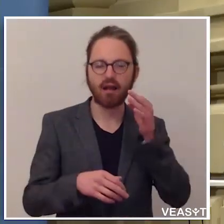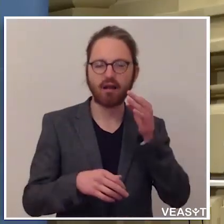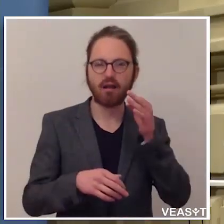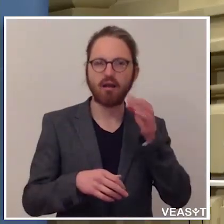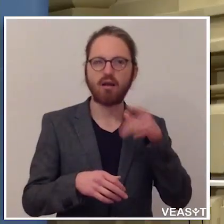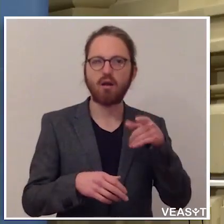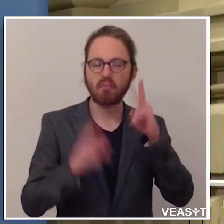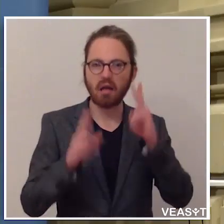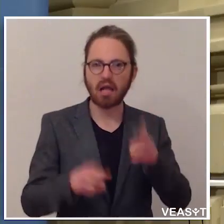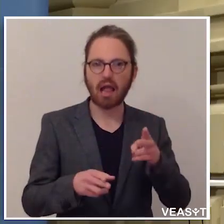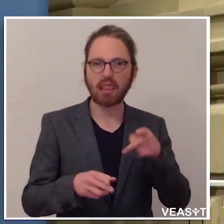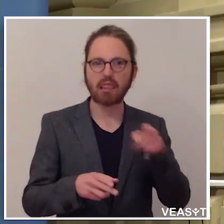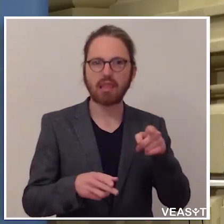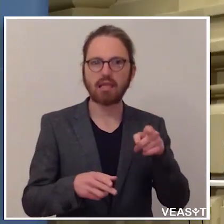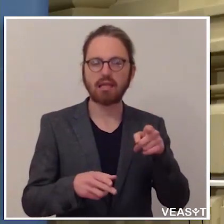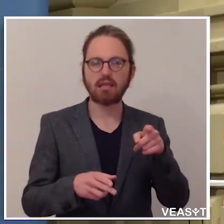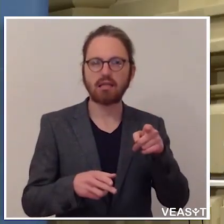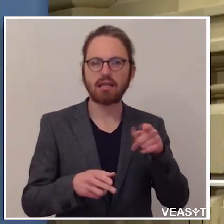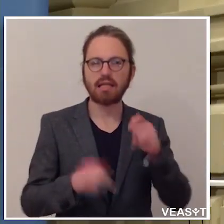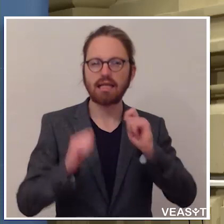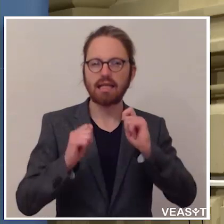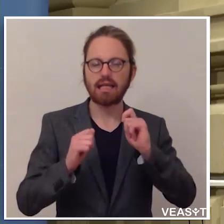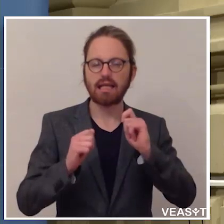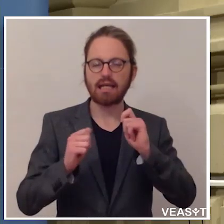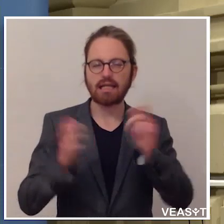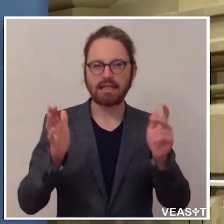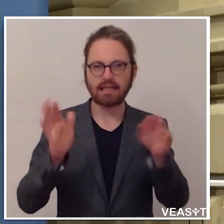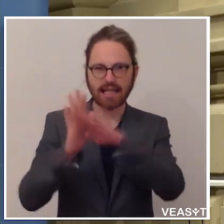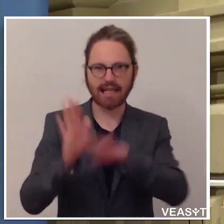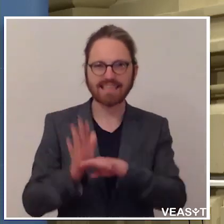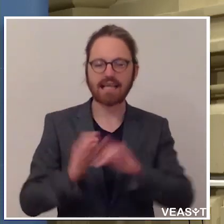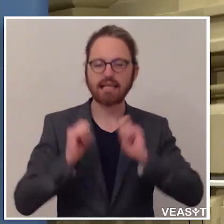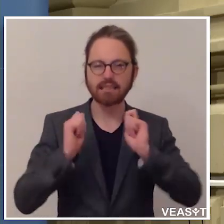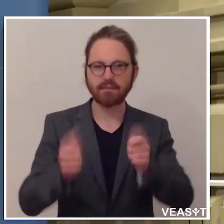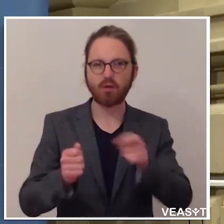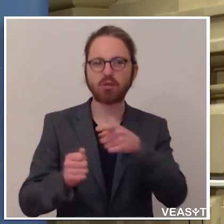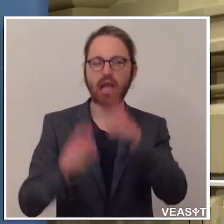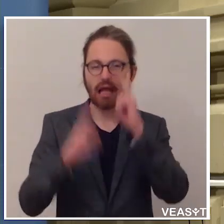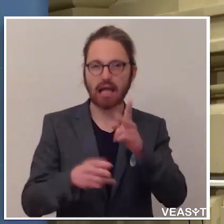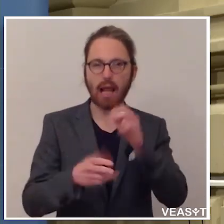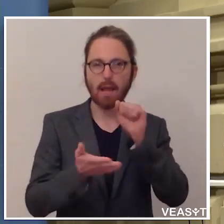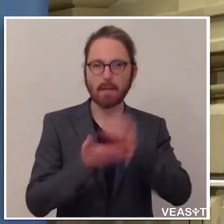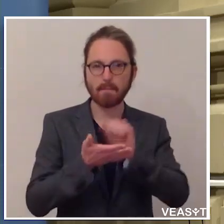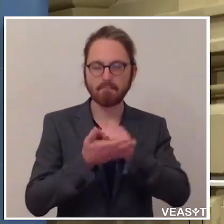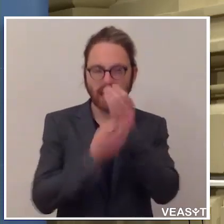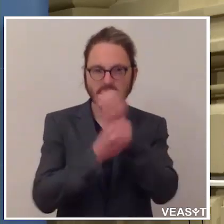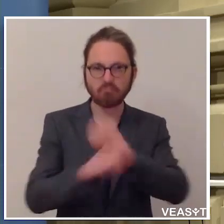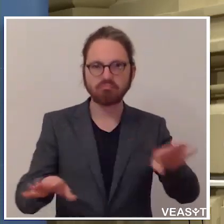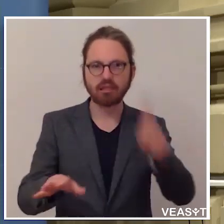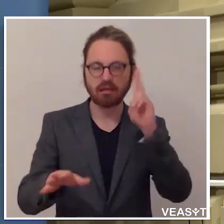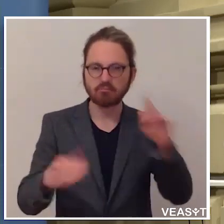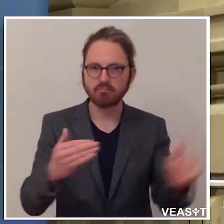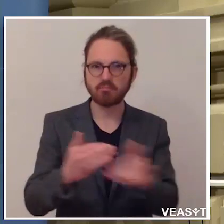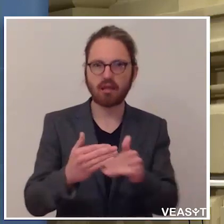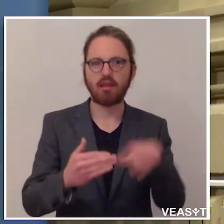den Gesetzentwurf nicht auch unserer Presseaussendung anhängen als Landespresseagentur, und da erlaube ich mir die Antwort zu